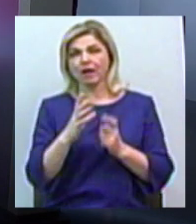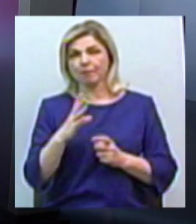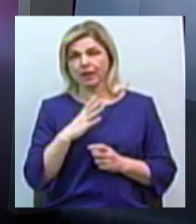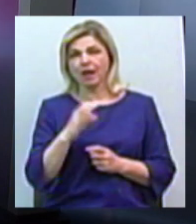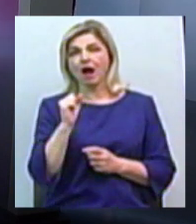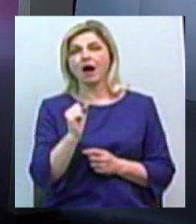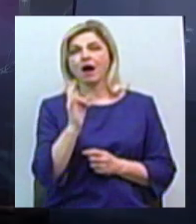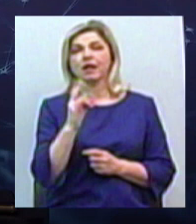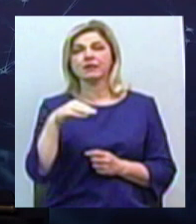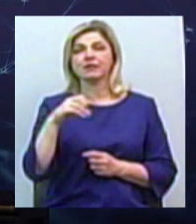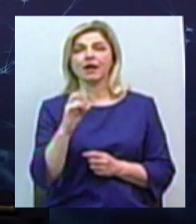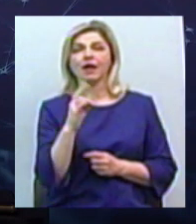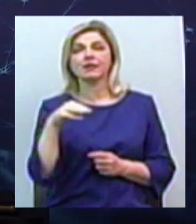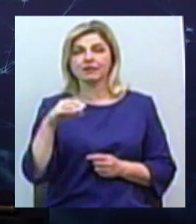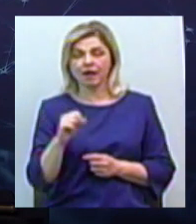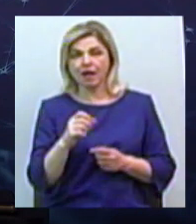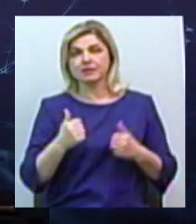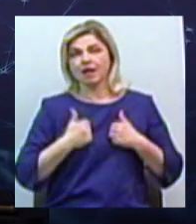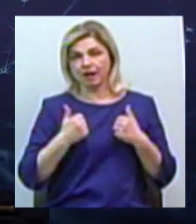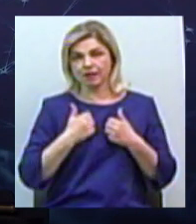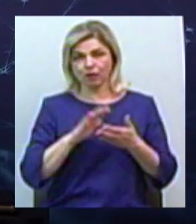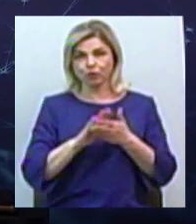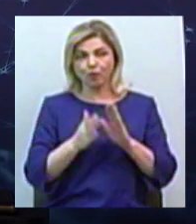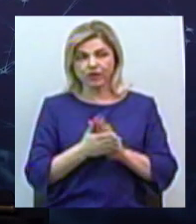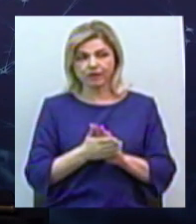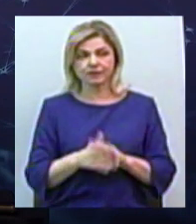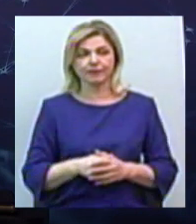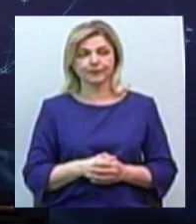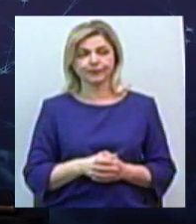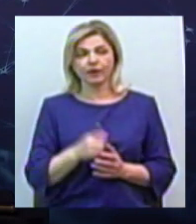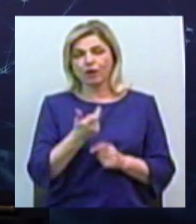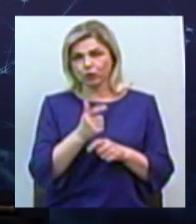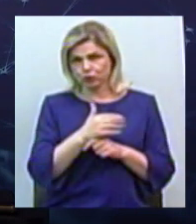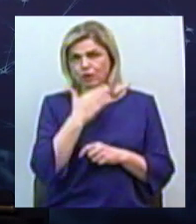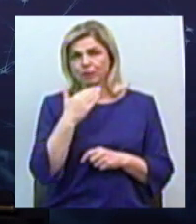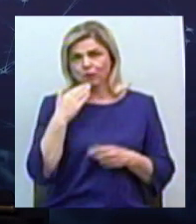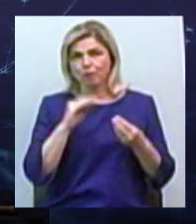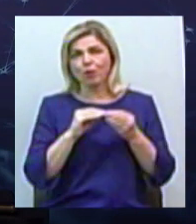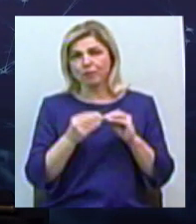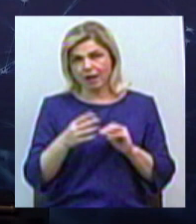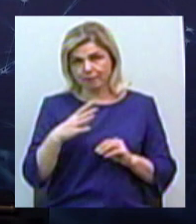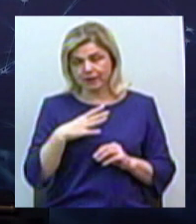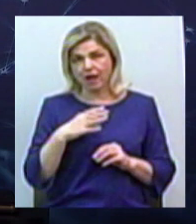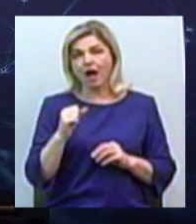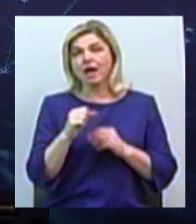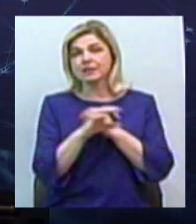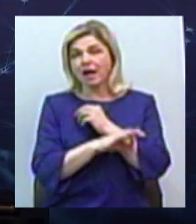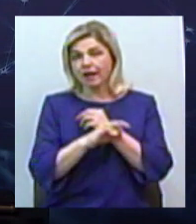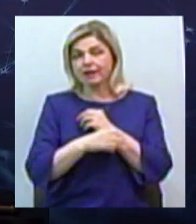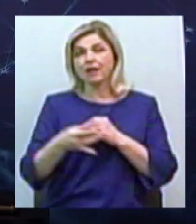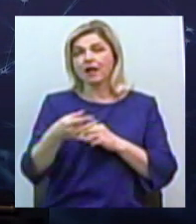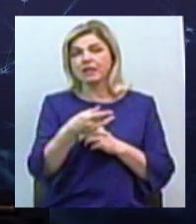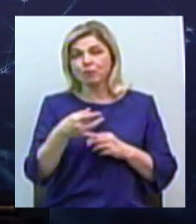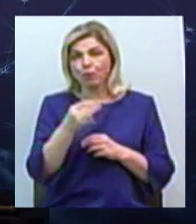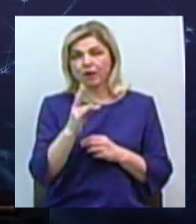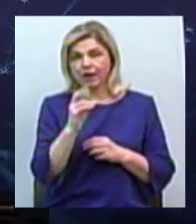Антантою, намагалися домовлятися. Да? Тобто, да, купа проблем, в принципі, теж було. Але і Західноукраїнська Народна Республіка,